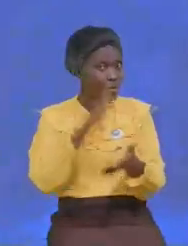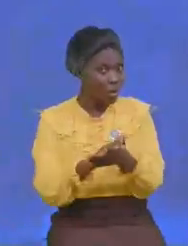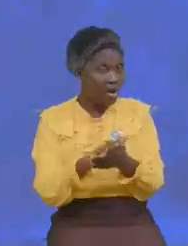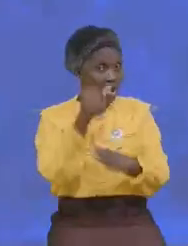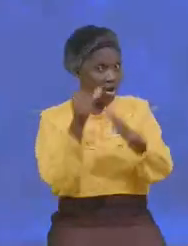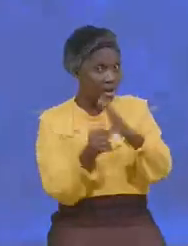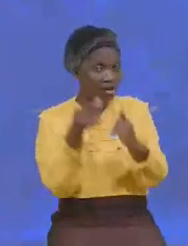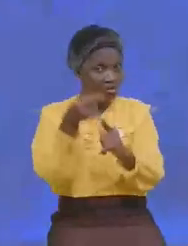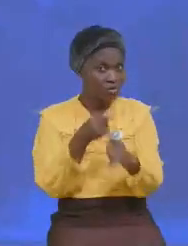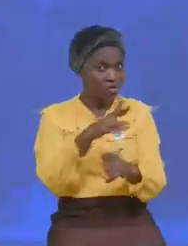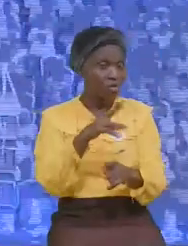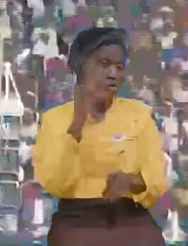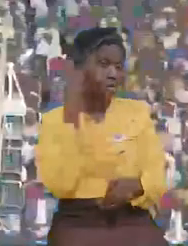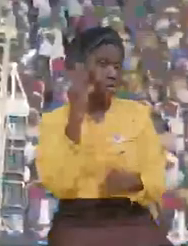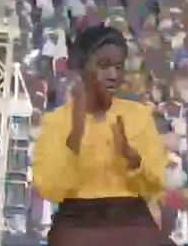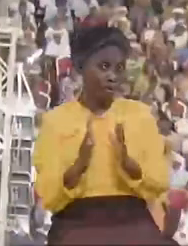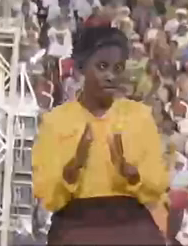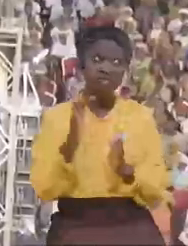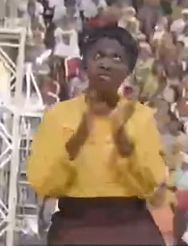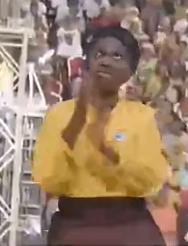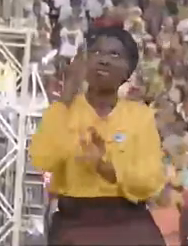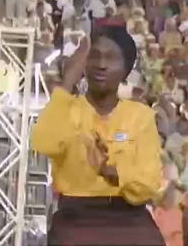pasteur, Jésus connaît tout.